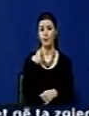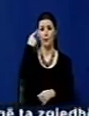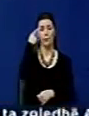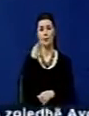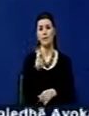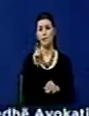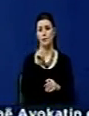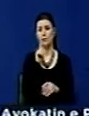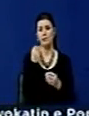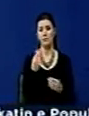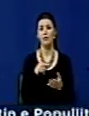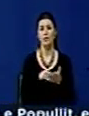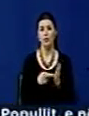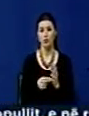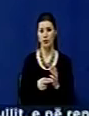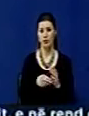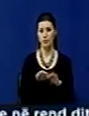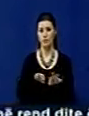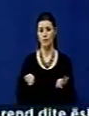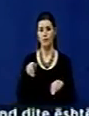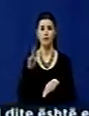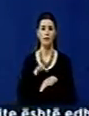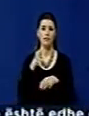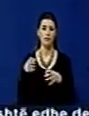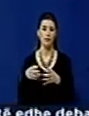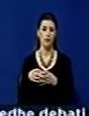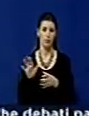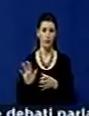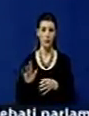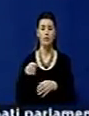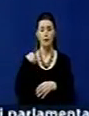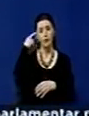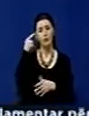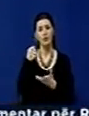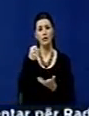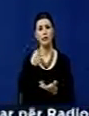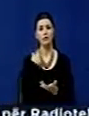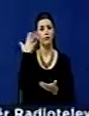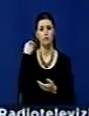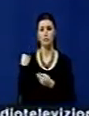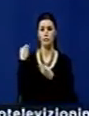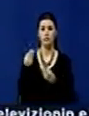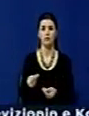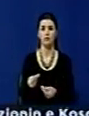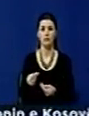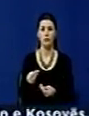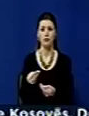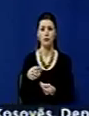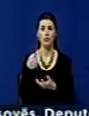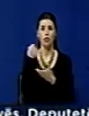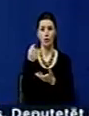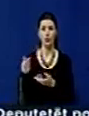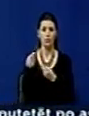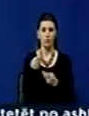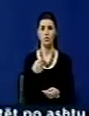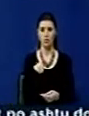me politizu këtë çështje, janë kategori shumë e ndihshme. Është një buxhet që unë e kam trashëgu. Është një buxhet që unë e kam trashëgu, me çfarë kisha